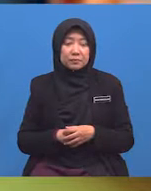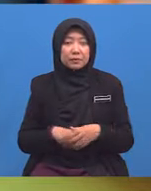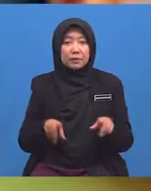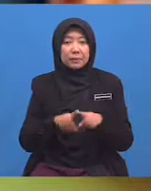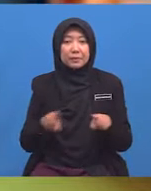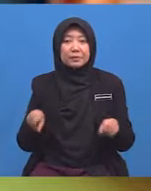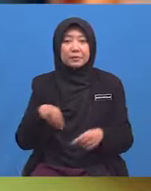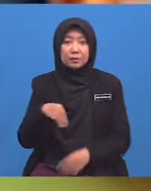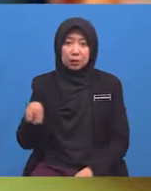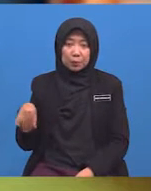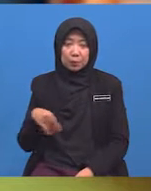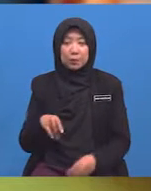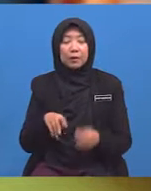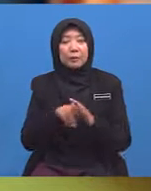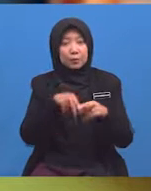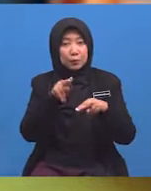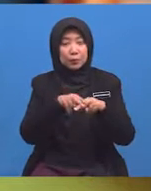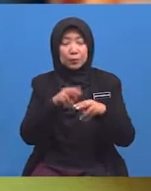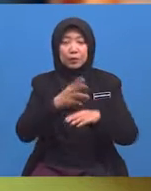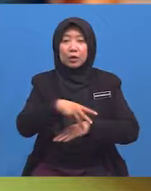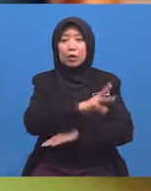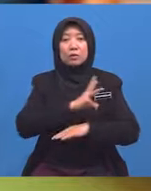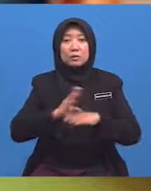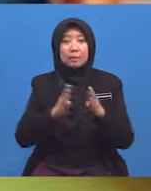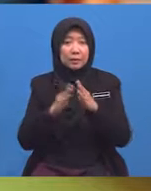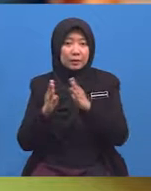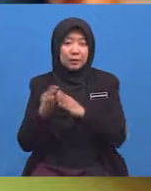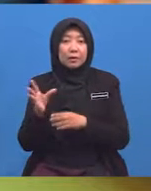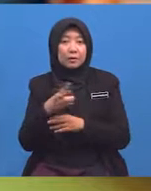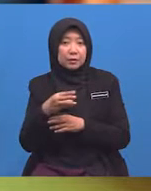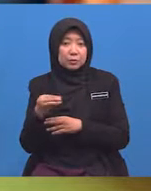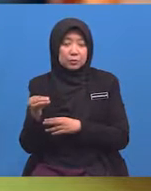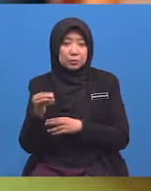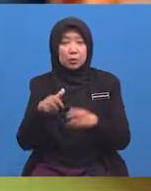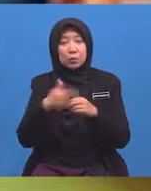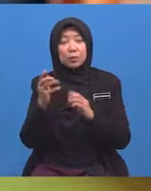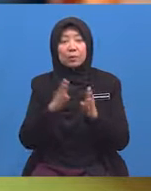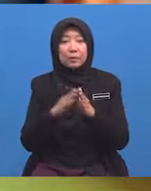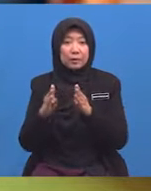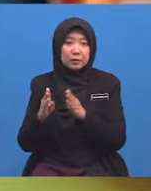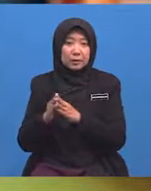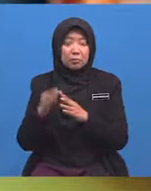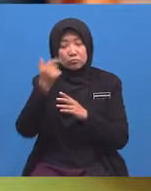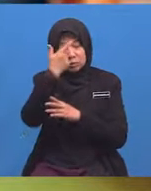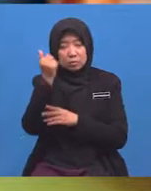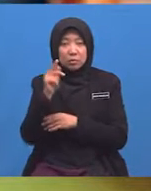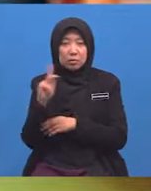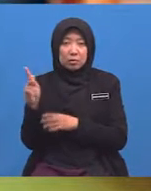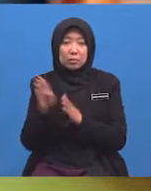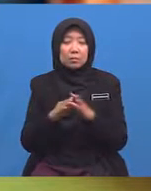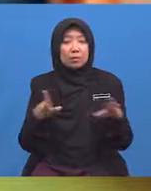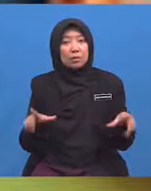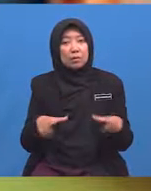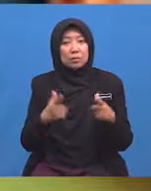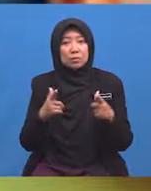Perbezaan taburan penduduk di kawasan bandar dan kawasan luar bandar menyebabkan